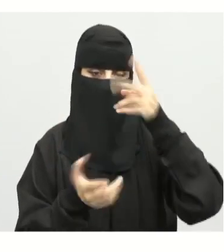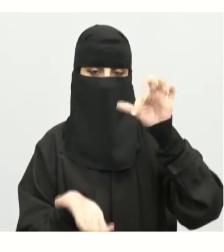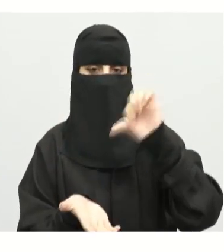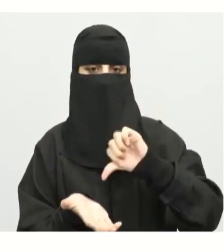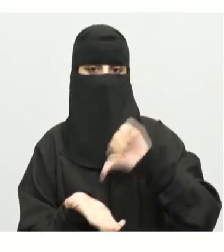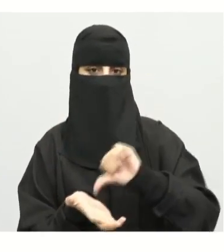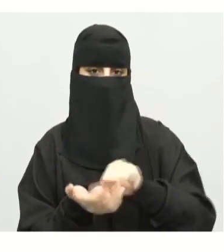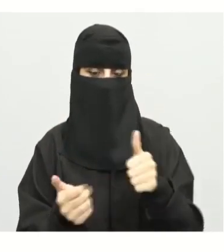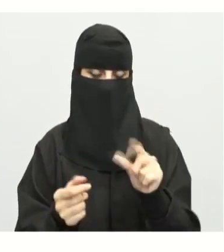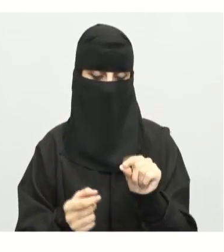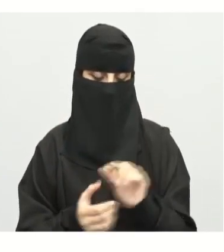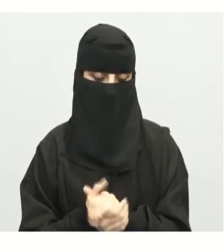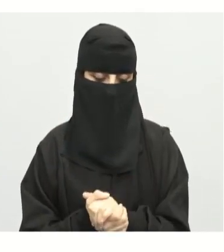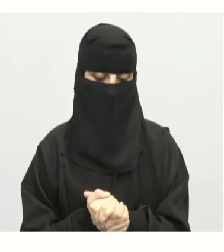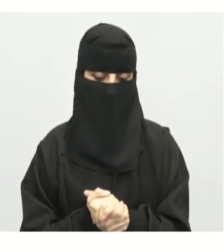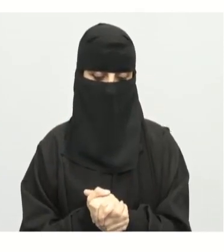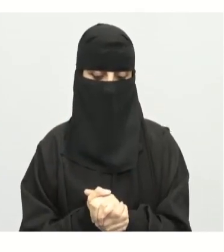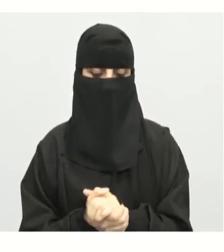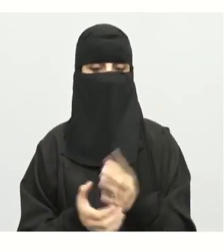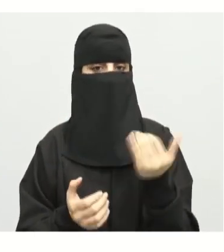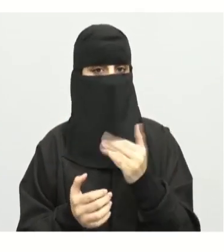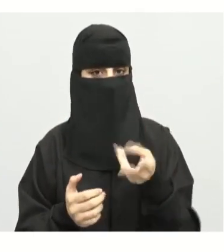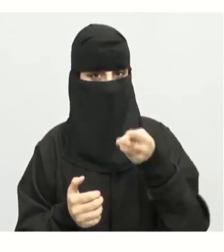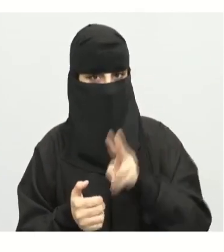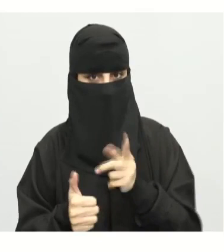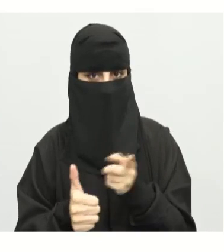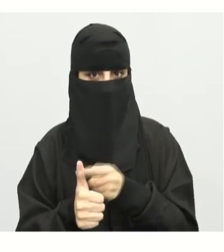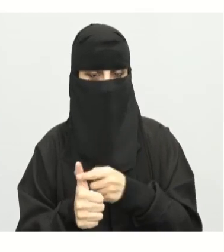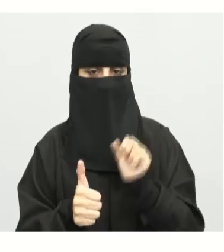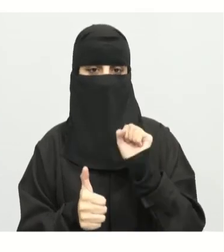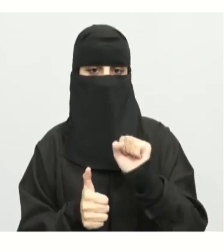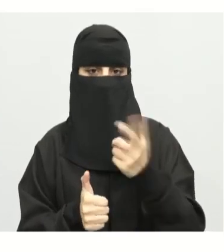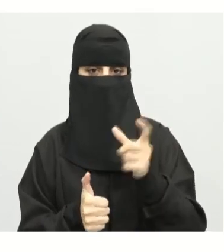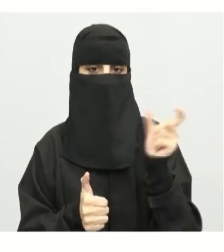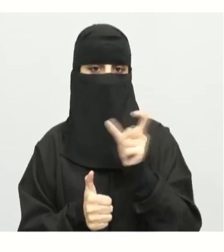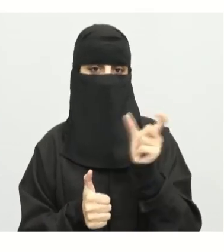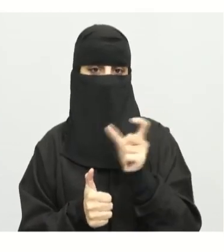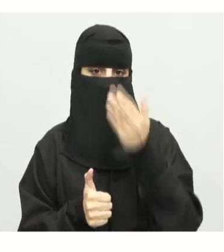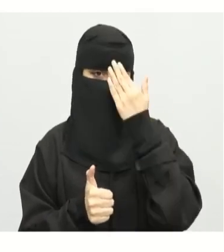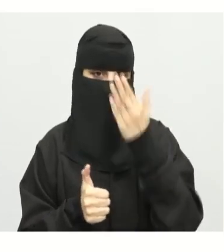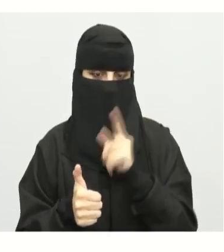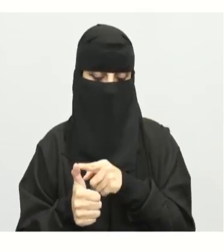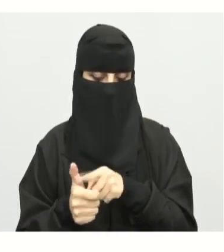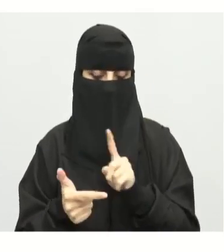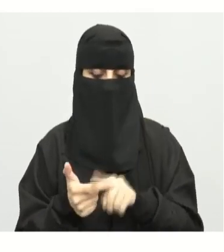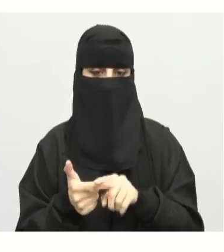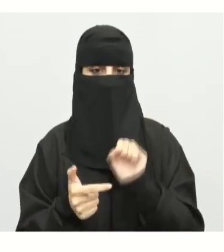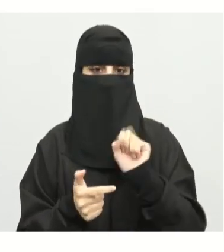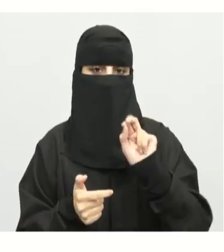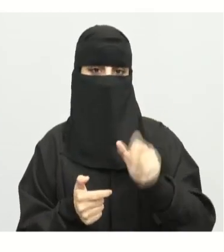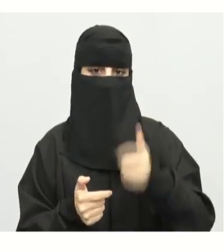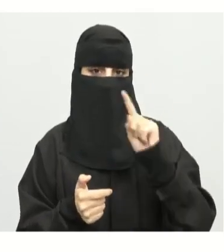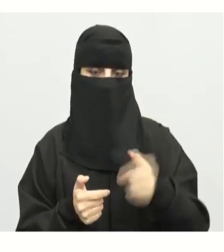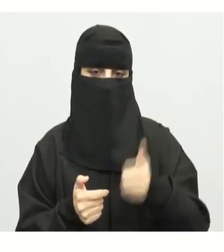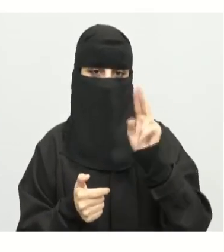العالم اذا اهميه موقع وطني المملكه العربيه السعوديه الموقع قبله المسلمين يربط الموقع